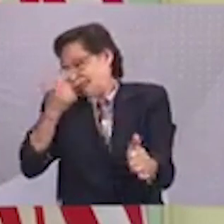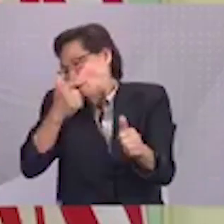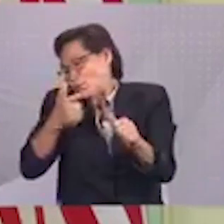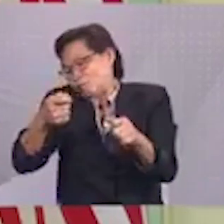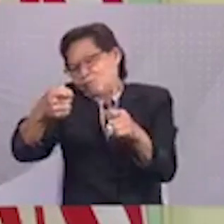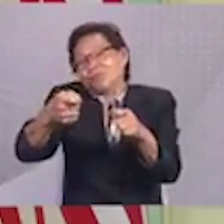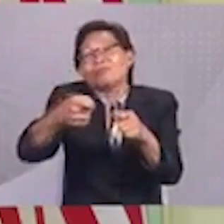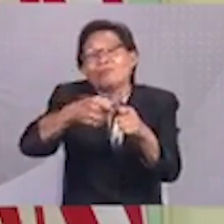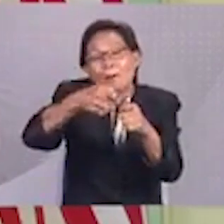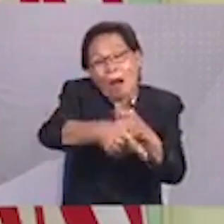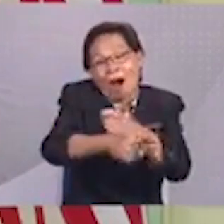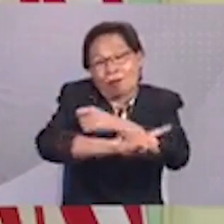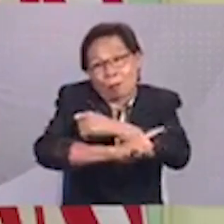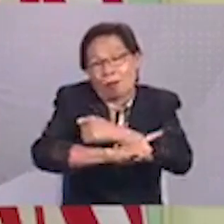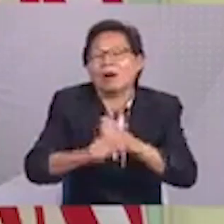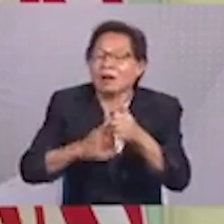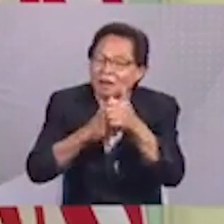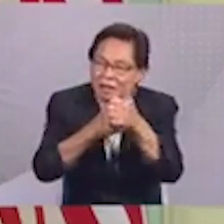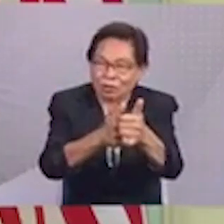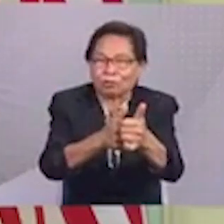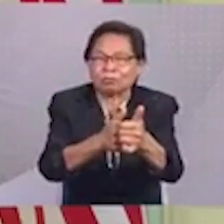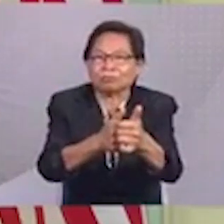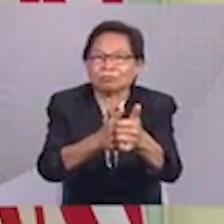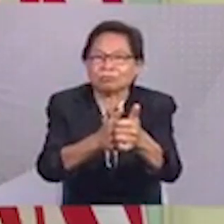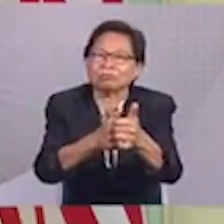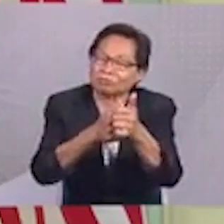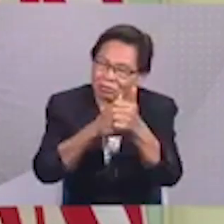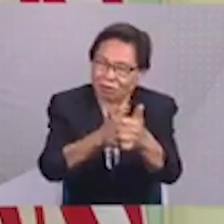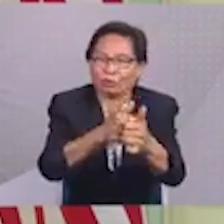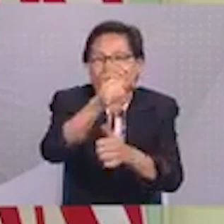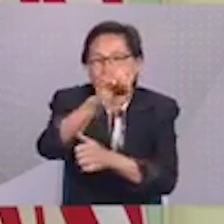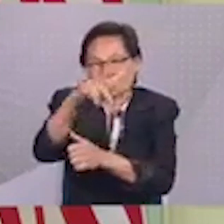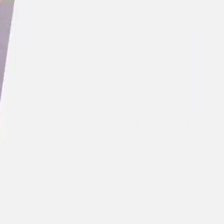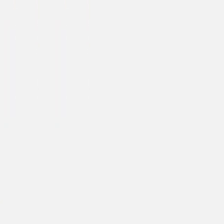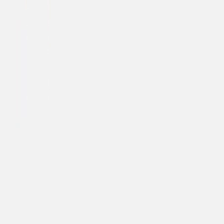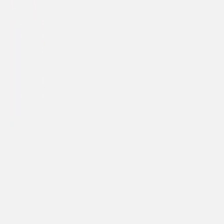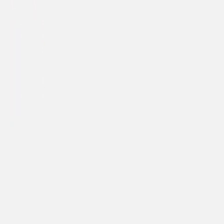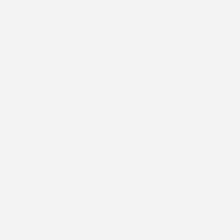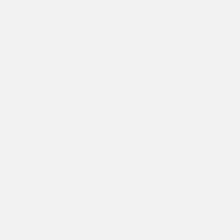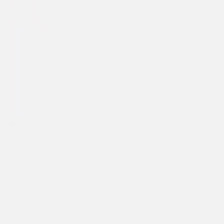sebagainya, patuh kepada setiap arahan yang dikeluarkan oleh kerajaan.